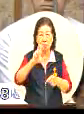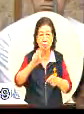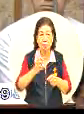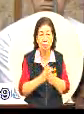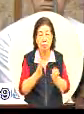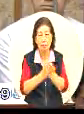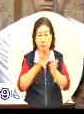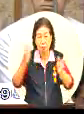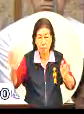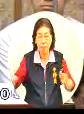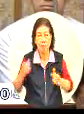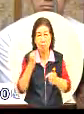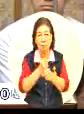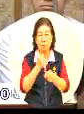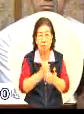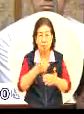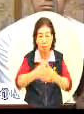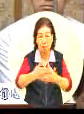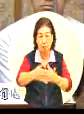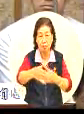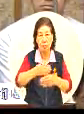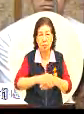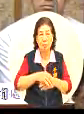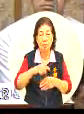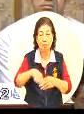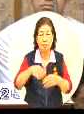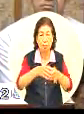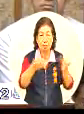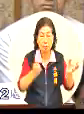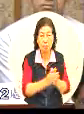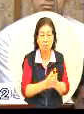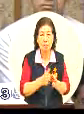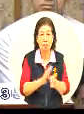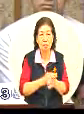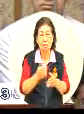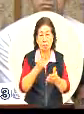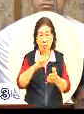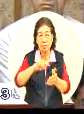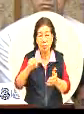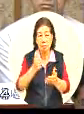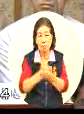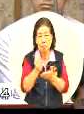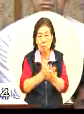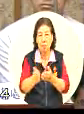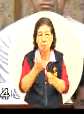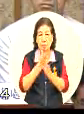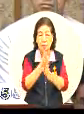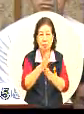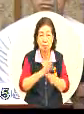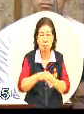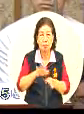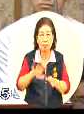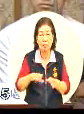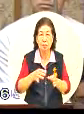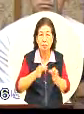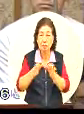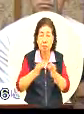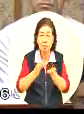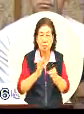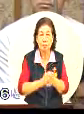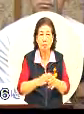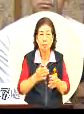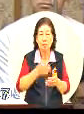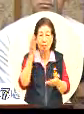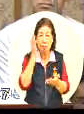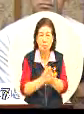重划的工程哈，这里面的部分货柜厂已经结束营业了，所以整个